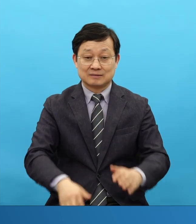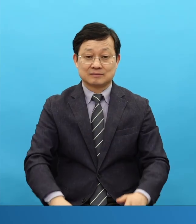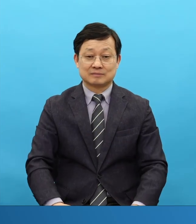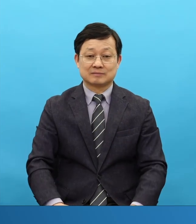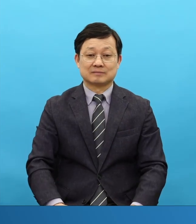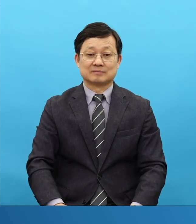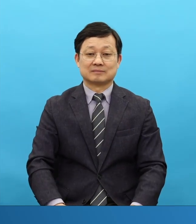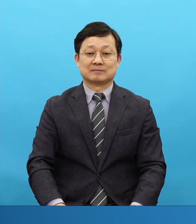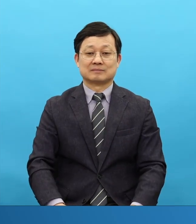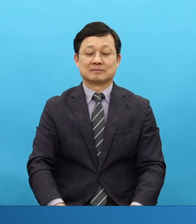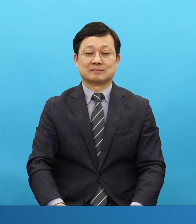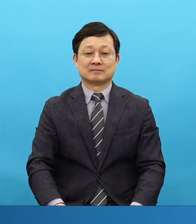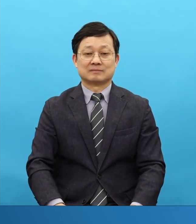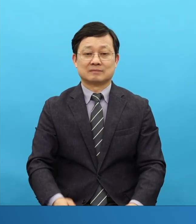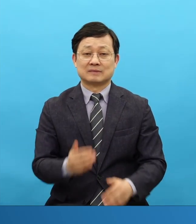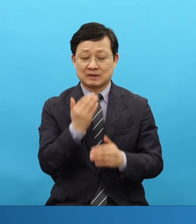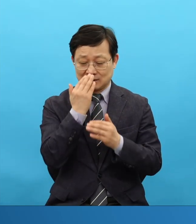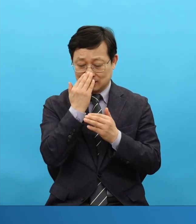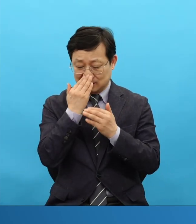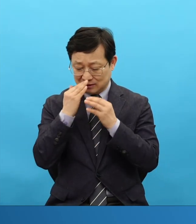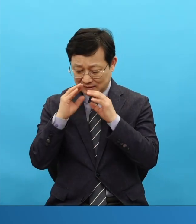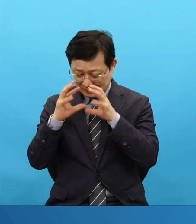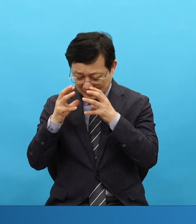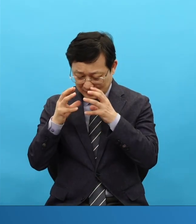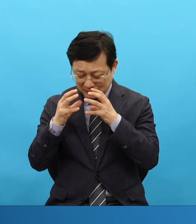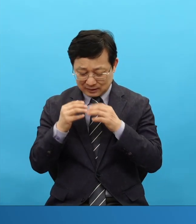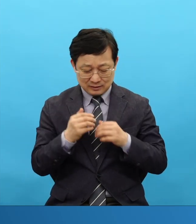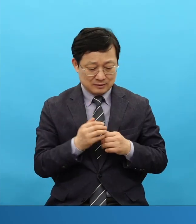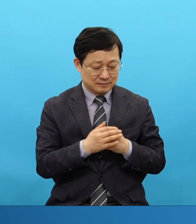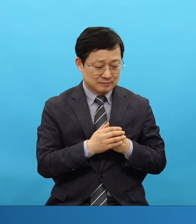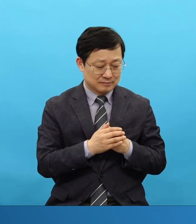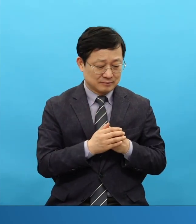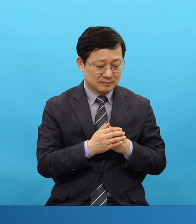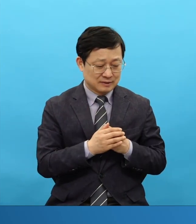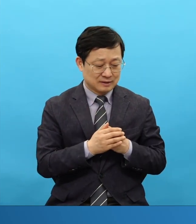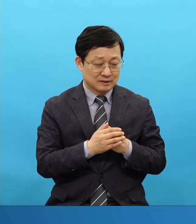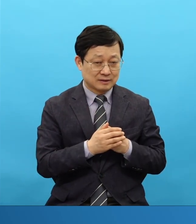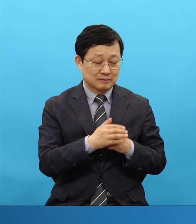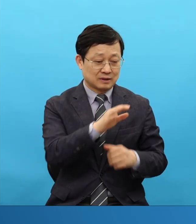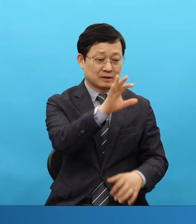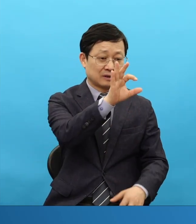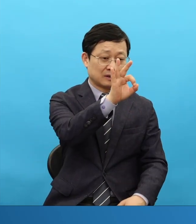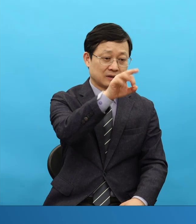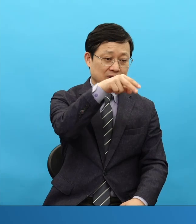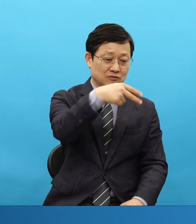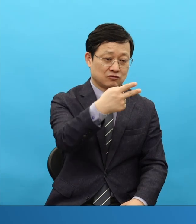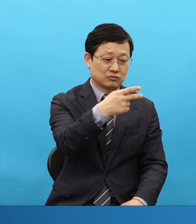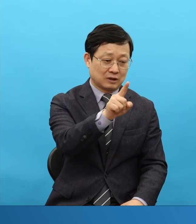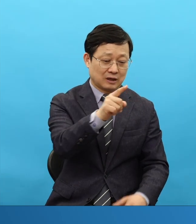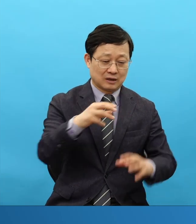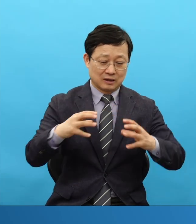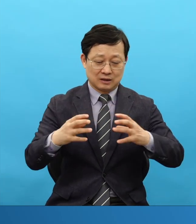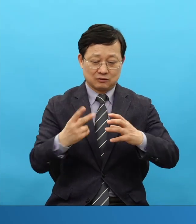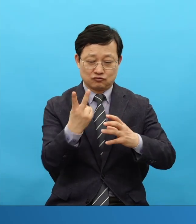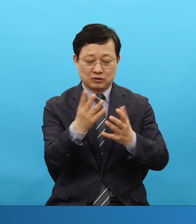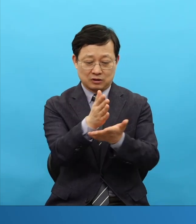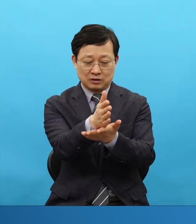이스라엘, 유다 이렇게 나눠지는 거죠. And it gets split up into Israel and Judah.